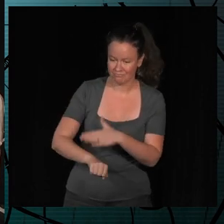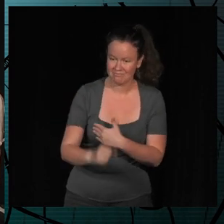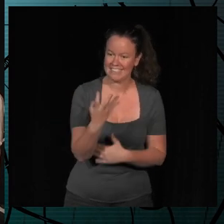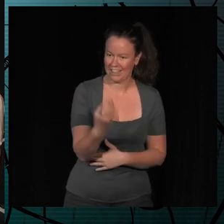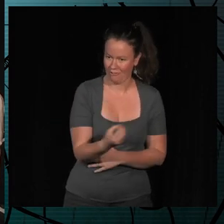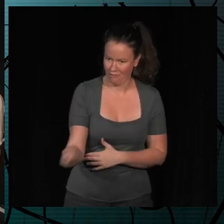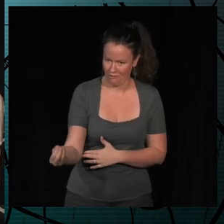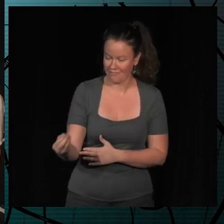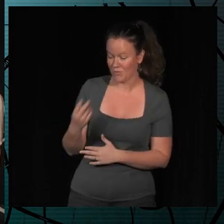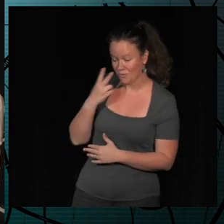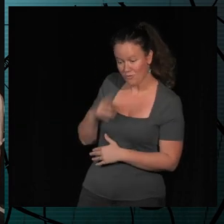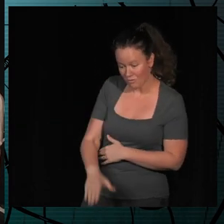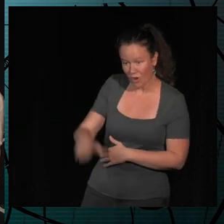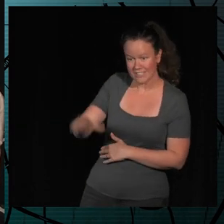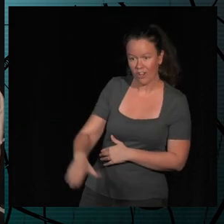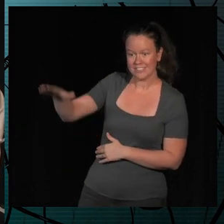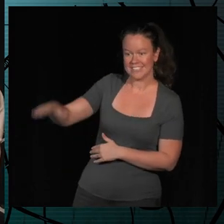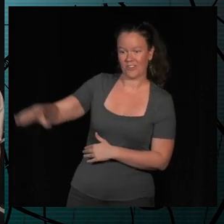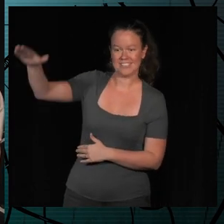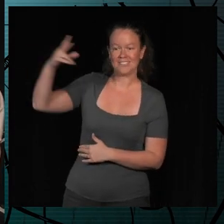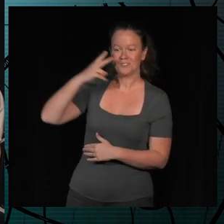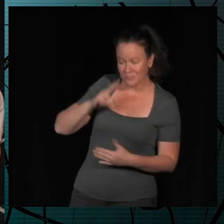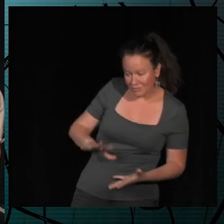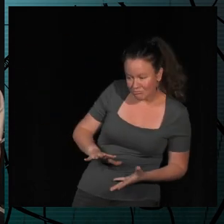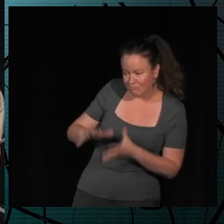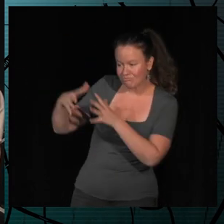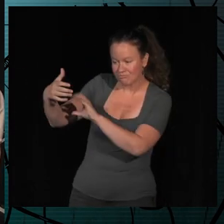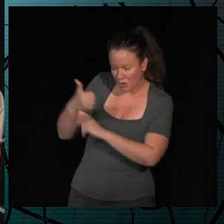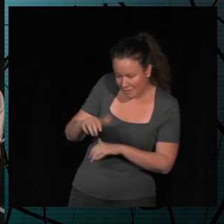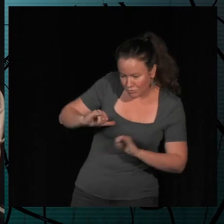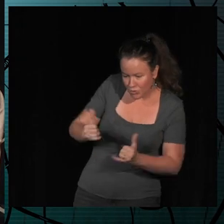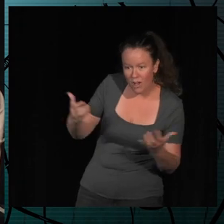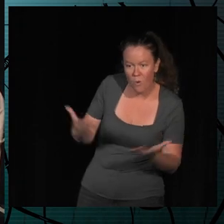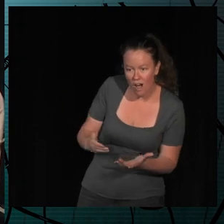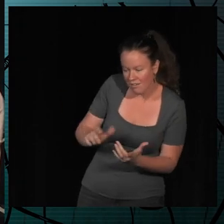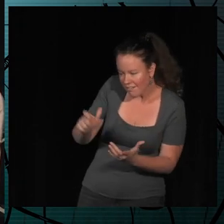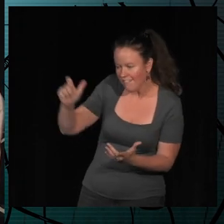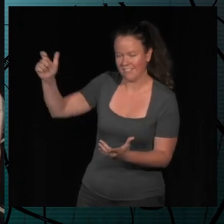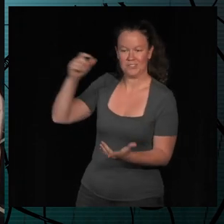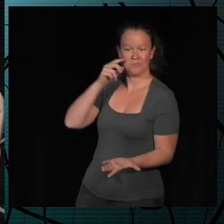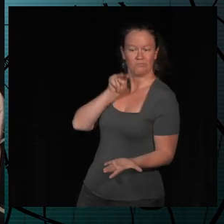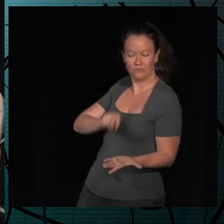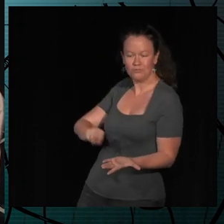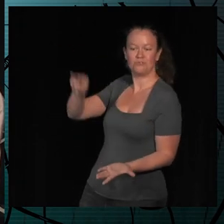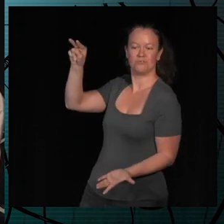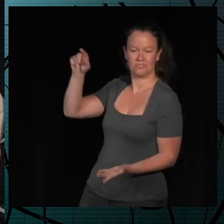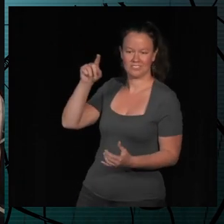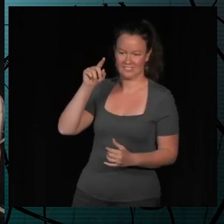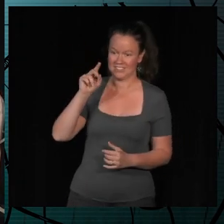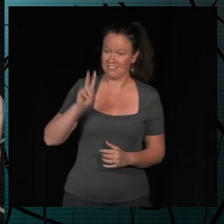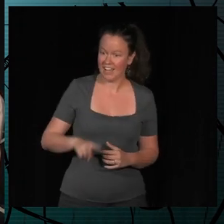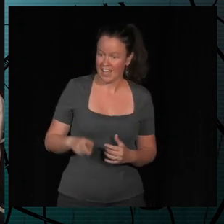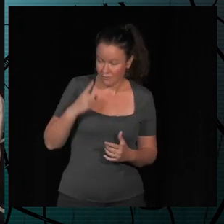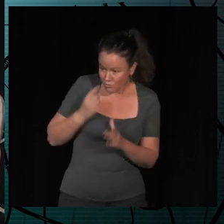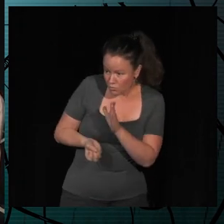d'entre eux l'évolution des jeux vidéos parce que j'avoue que au fur à mesure que paraissait de nouveaux jeux vidéos je me débrouillais de plus en plus